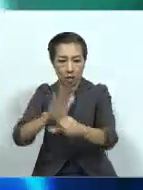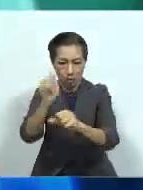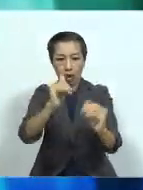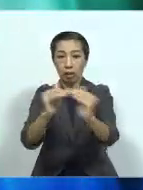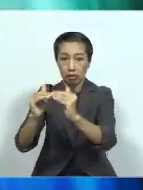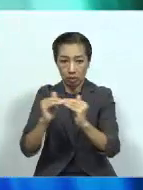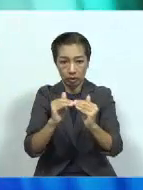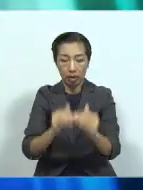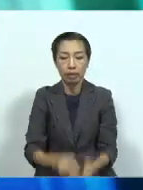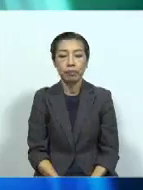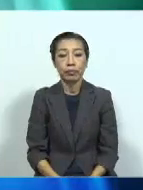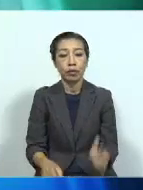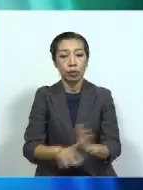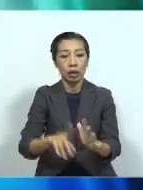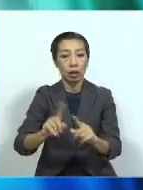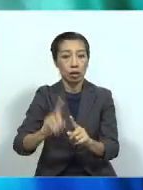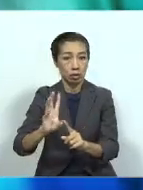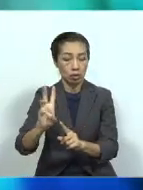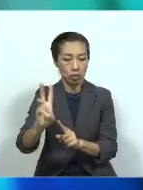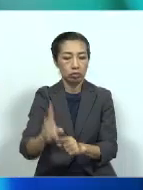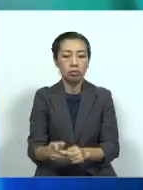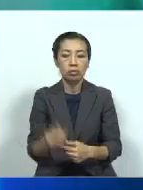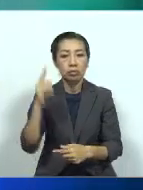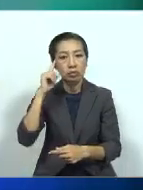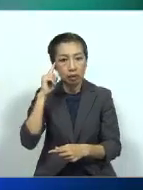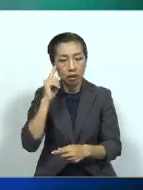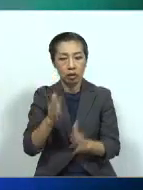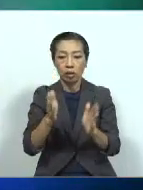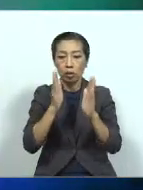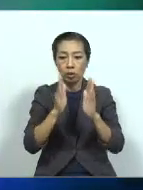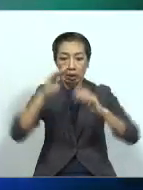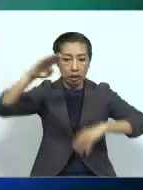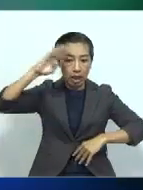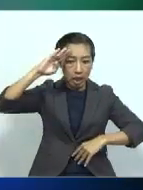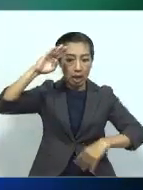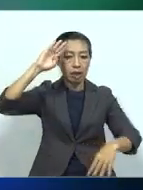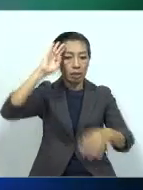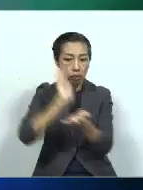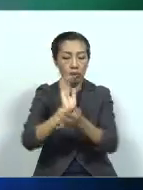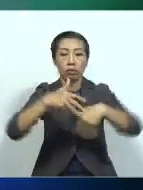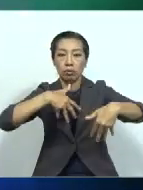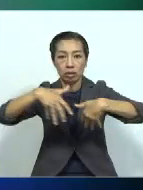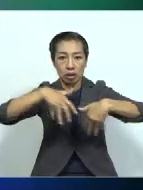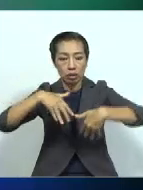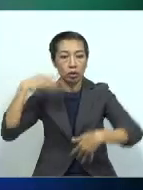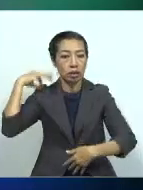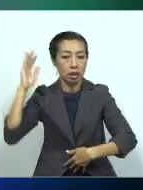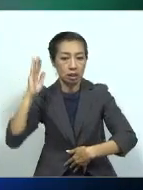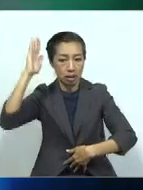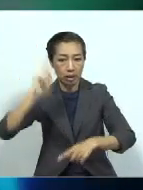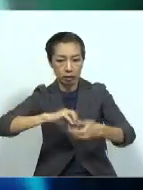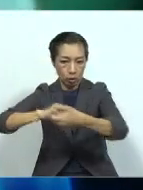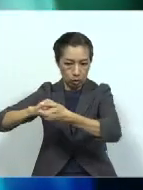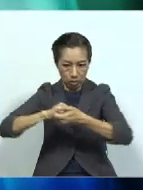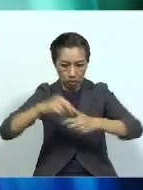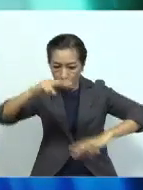าเทียมกันสุดท้ายนะครับอย่างที่6ให้มีการส่วนที่กำลังระหว่างทหารตำรวจพลเรือนและอาสาสมัครด้านความ